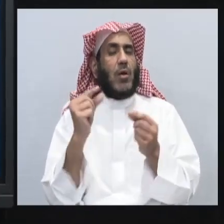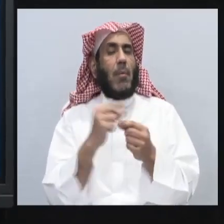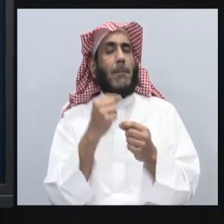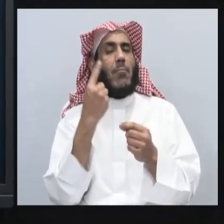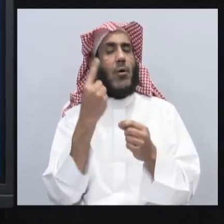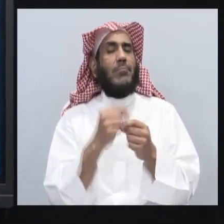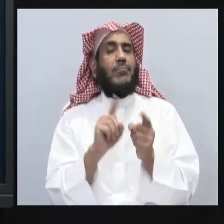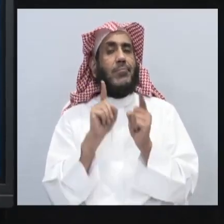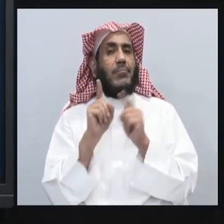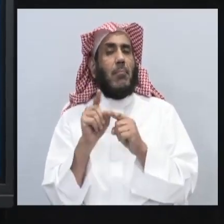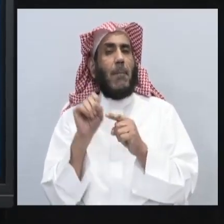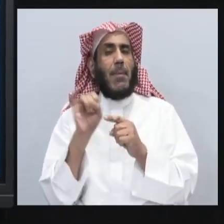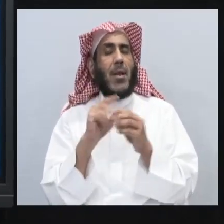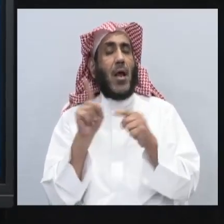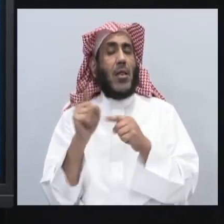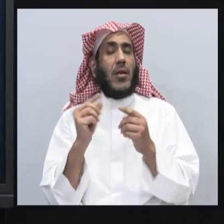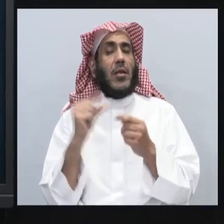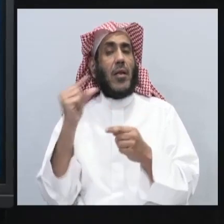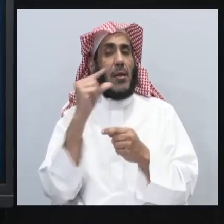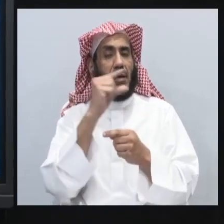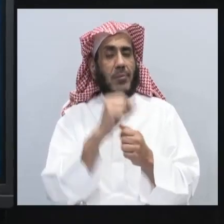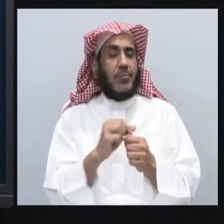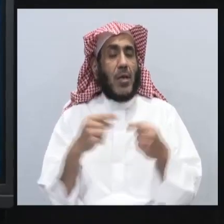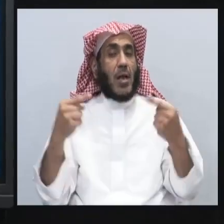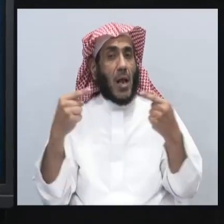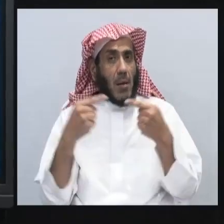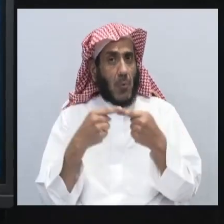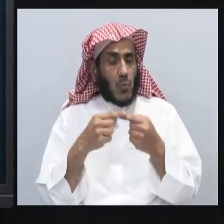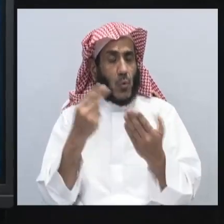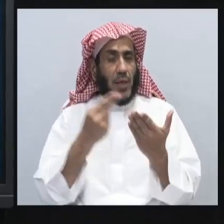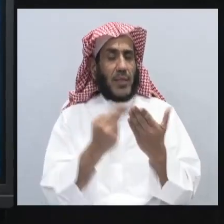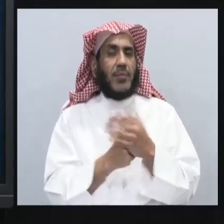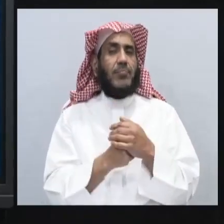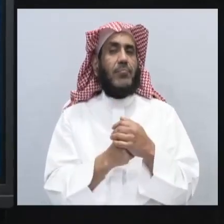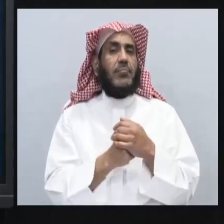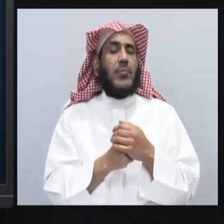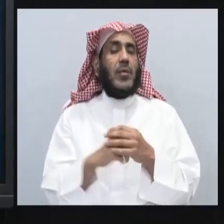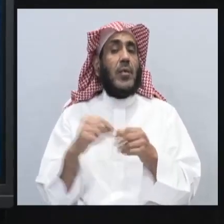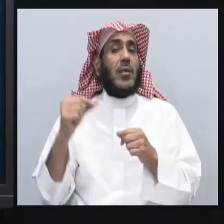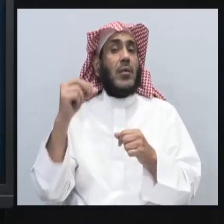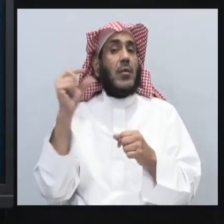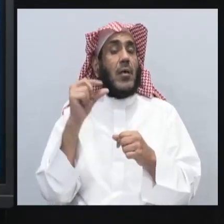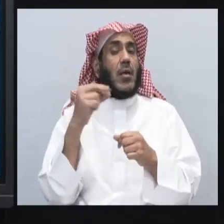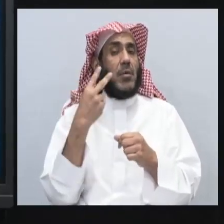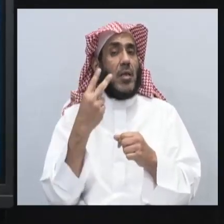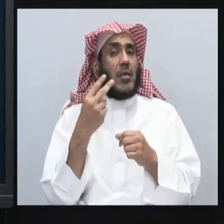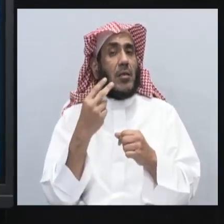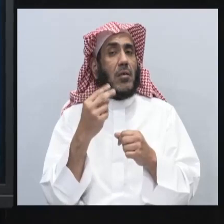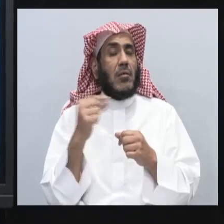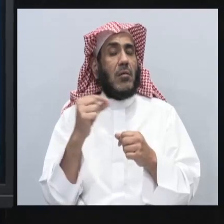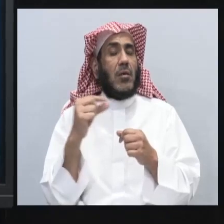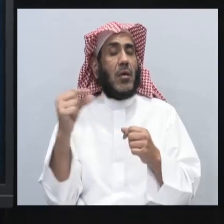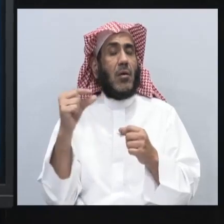واحدة. إذن هذه هي الكلمات الموصولة خطا، هي كلمتين أو